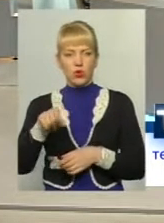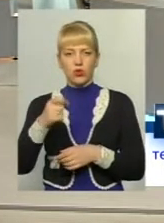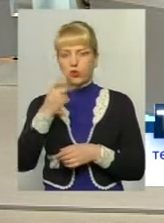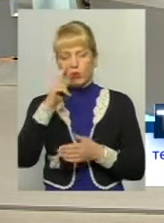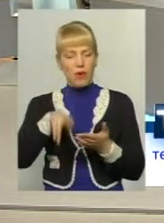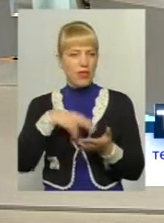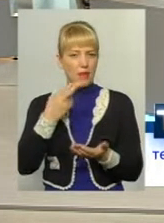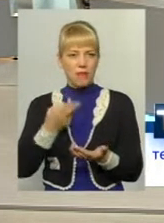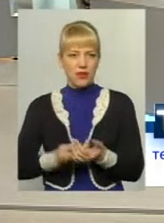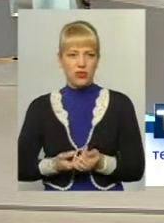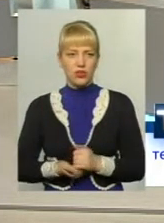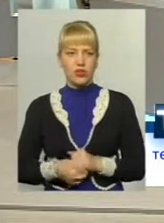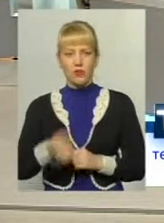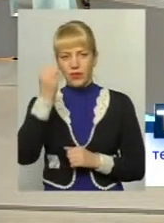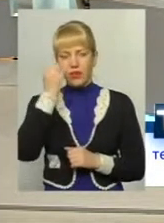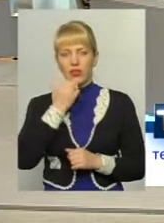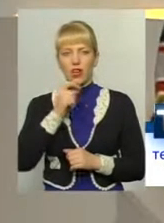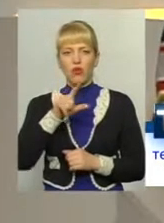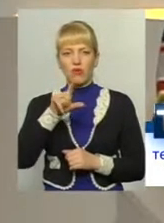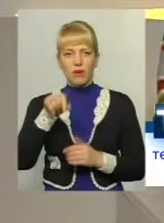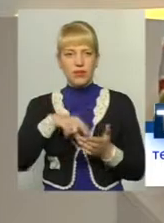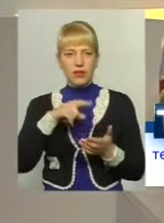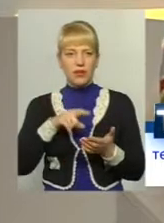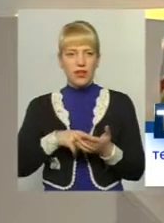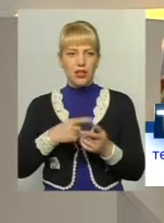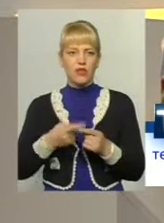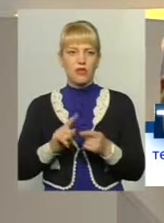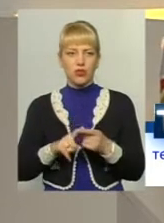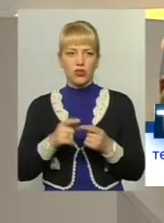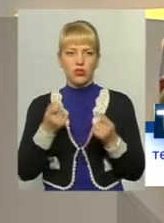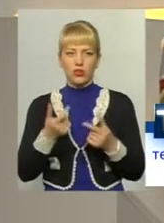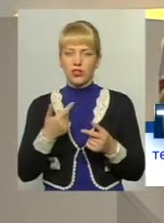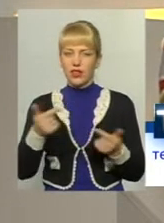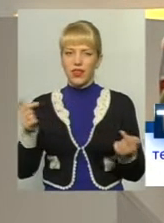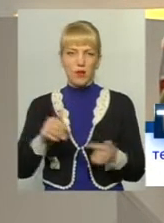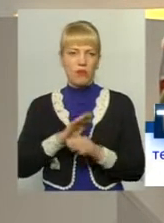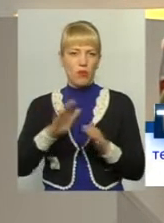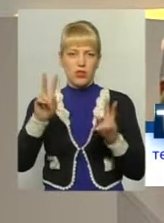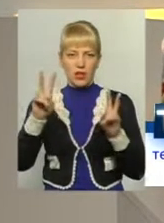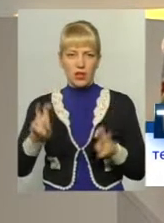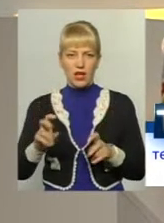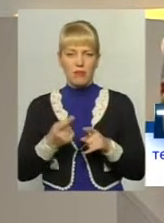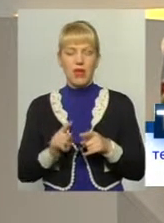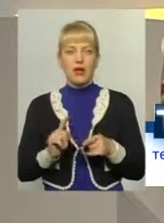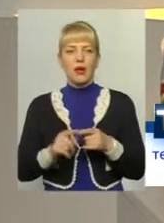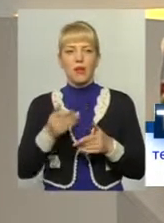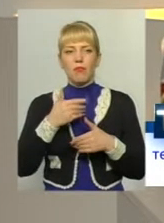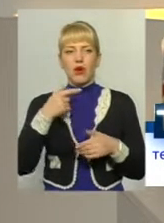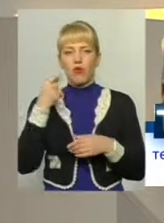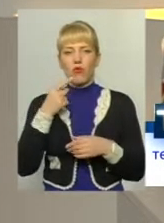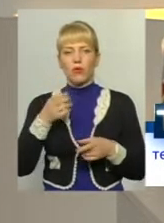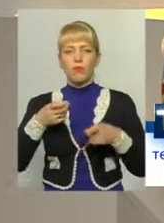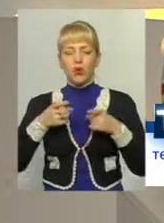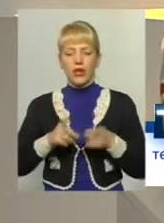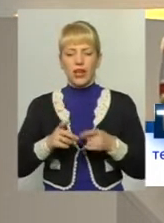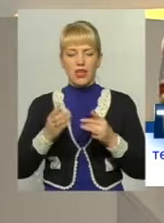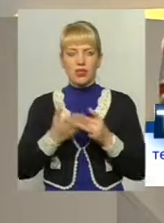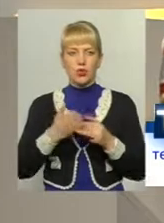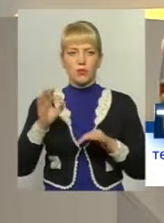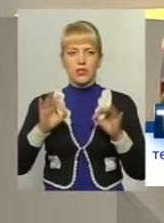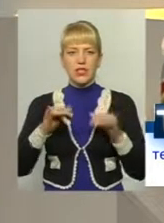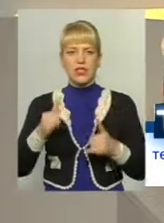гарно розказують всі, що по субсидії. Це треба обходити і чекати до 4 місяців ці субсидії. І там